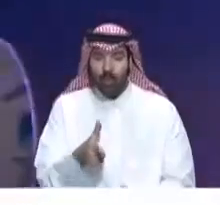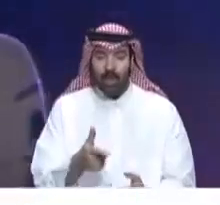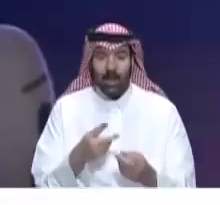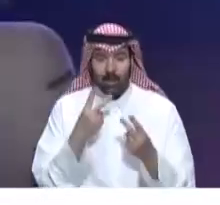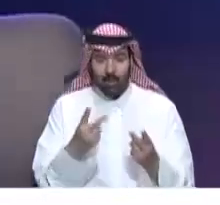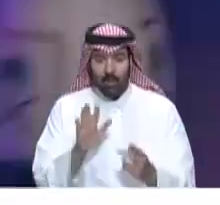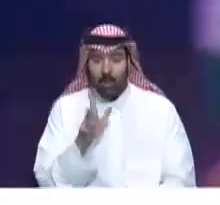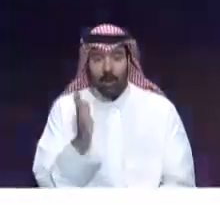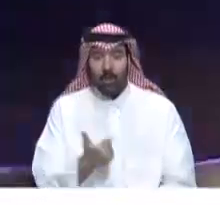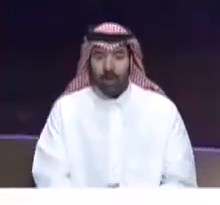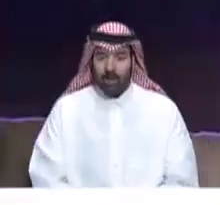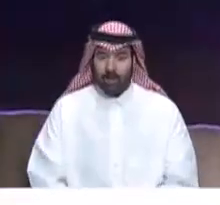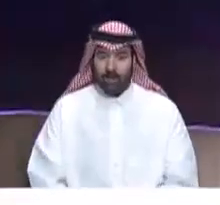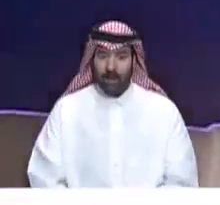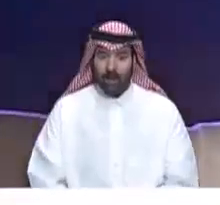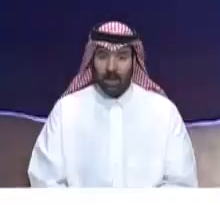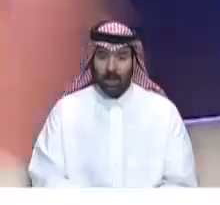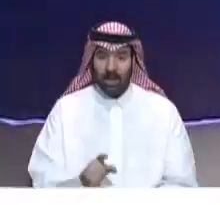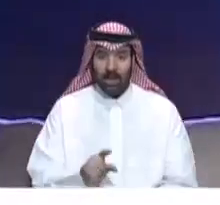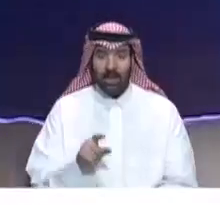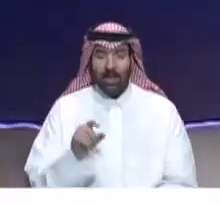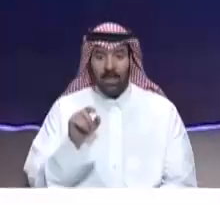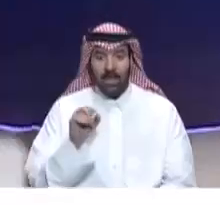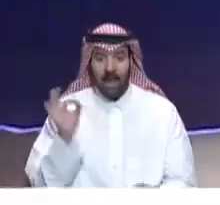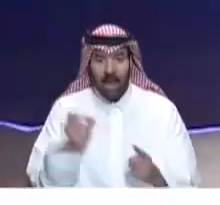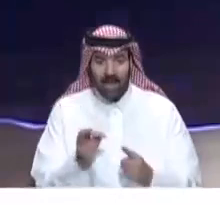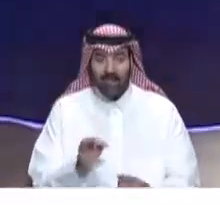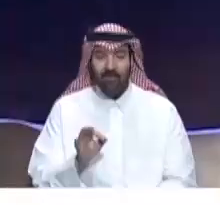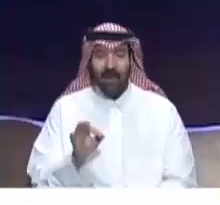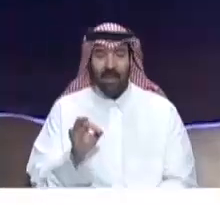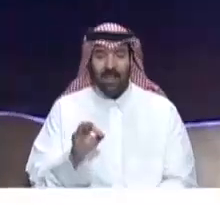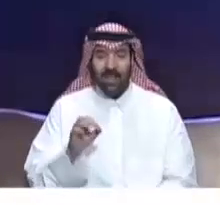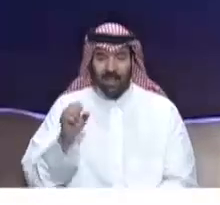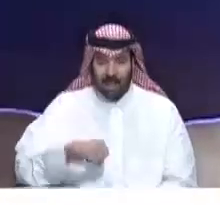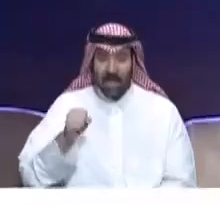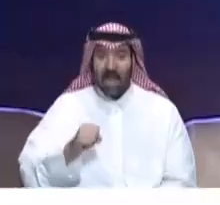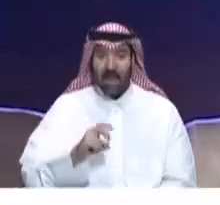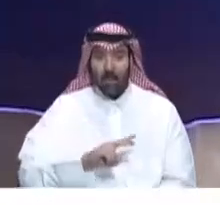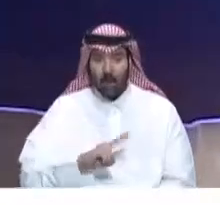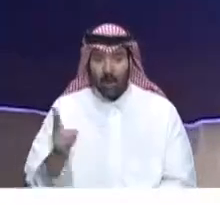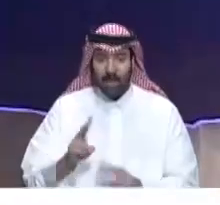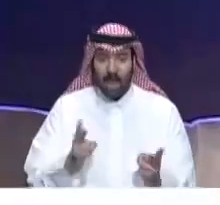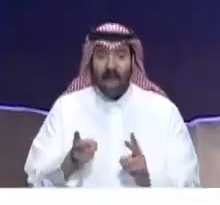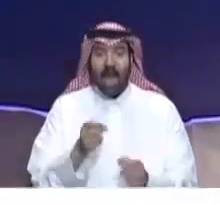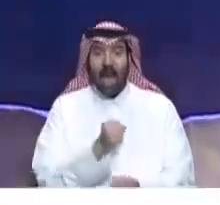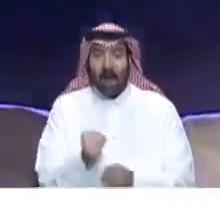للجمهور المواطنين والمقيمين؟ إشارة لماحة وجميلة منك. فعلا هناك نموذج